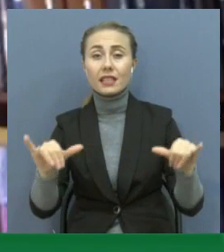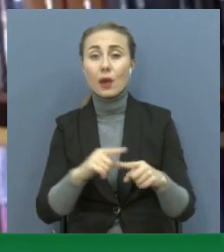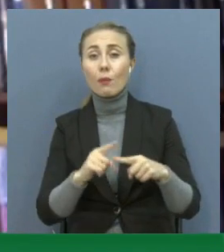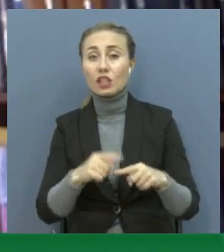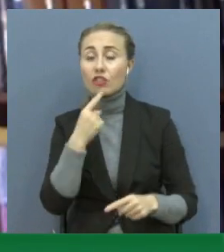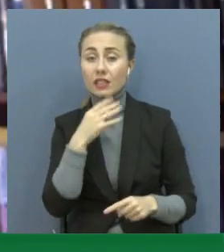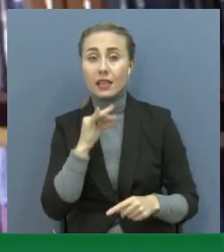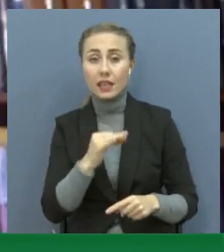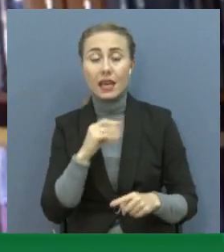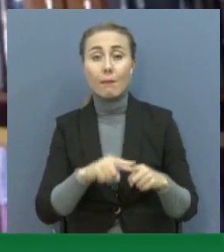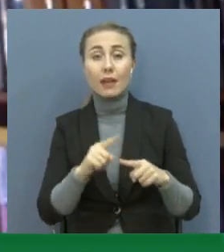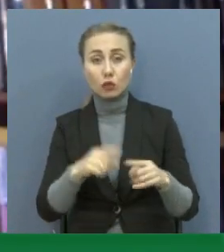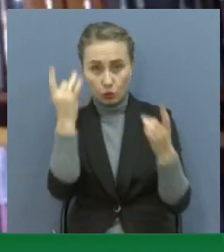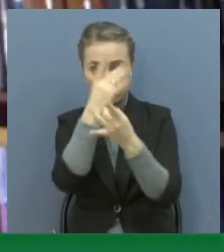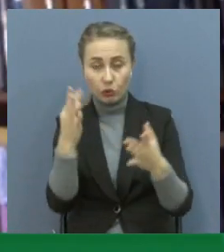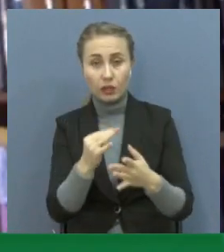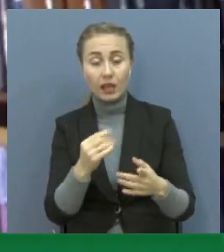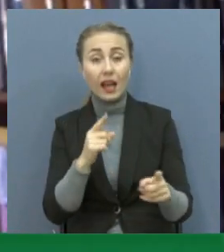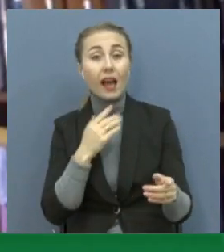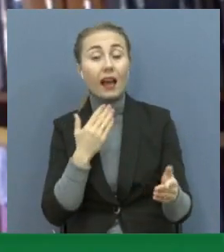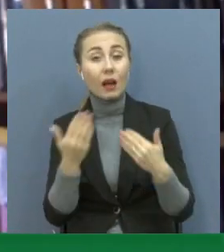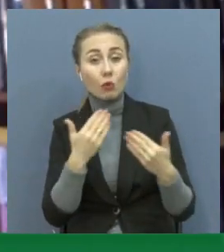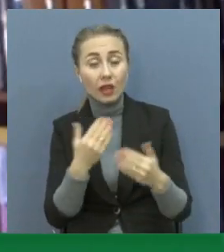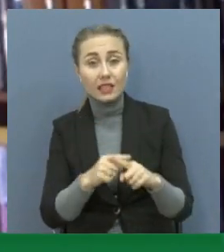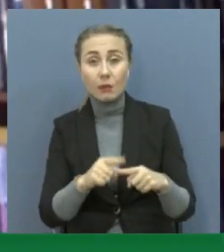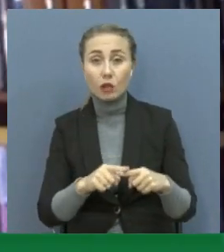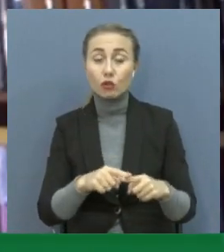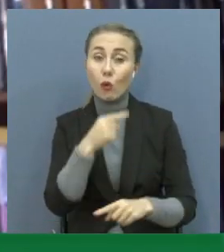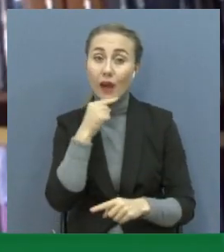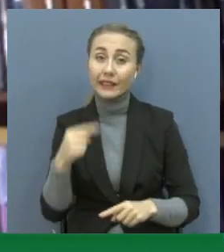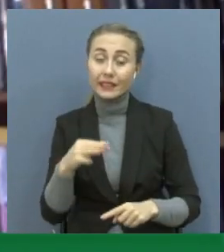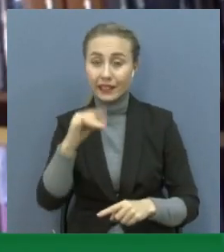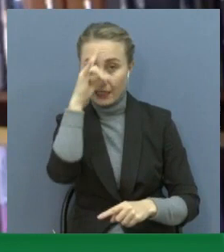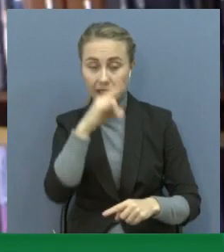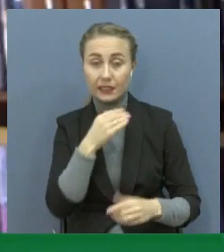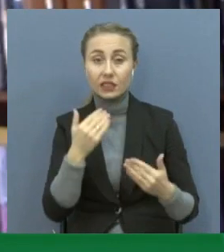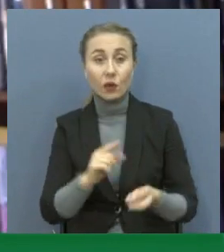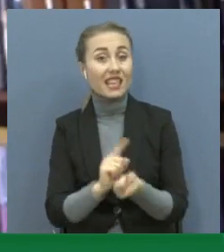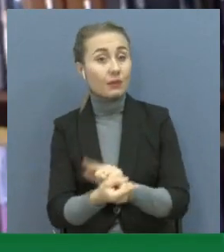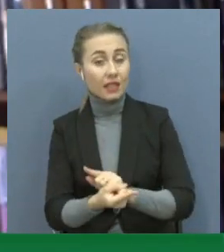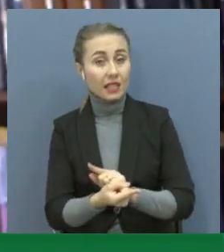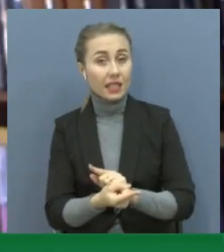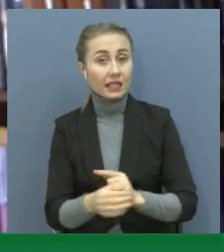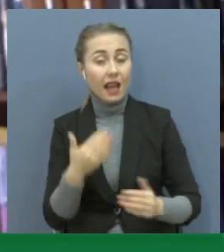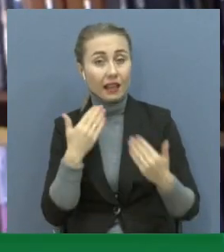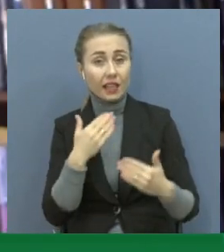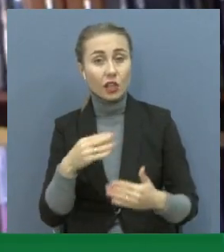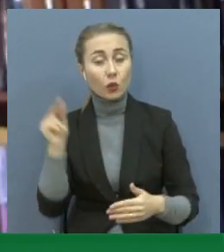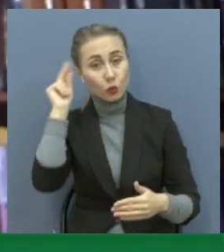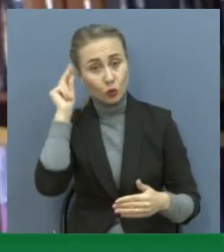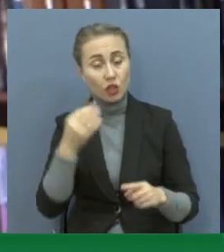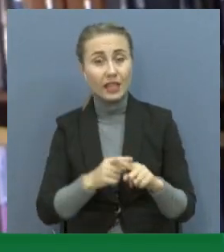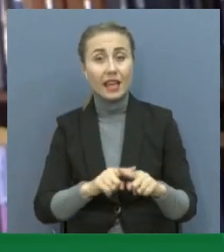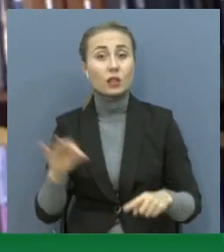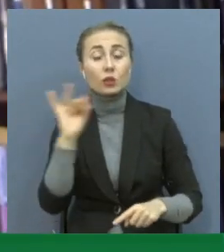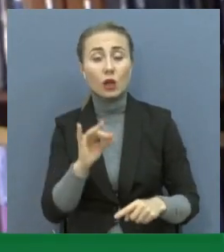и межкультурной коммуникации между Россией и Казахстаном. Сегодня изменилось отношение к изучению истории,